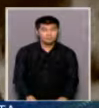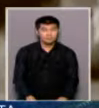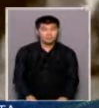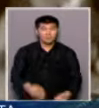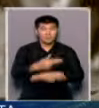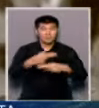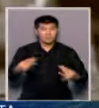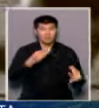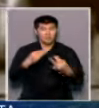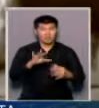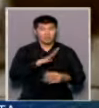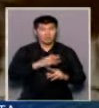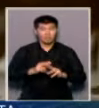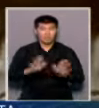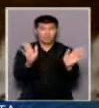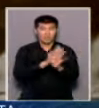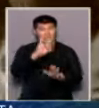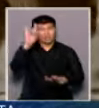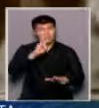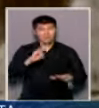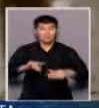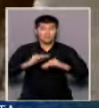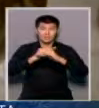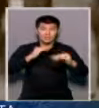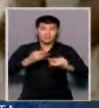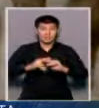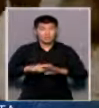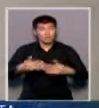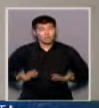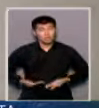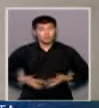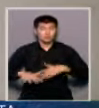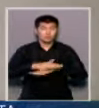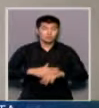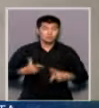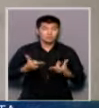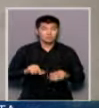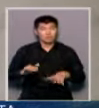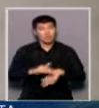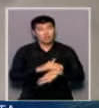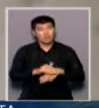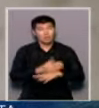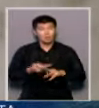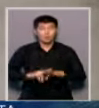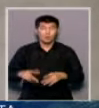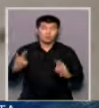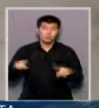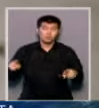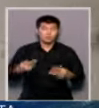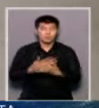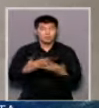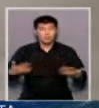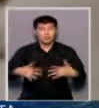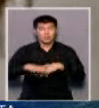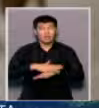Тема наших обсуждений – это природа казахской степи, положение людей, живущих там, проявление милосердия по отношению к другим. В той